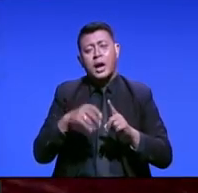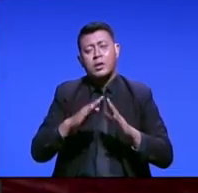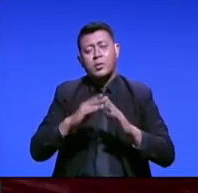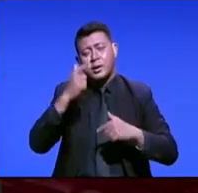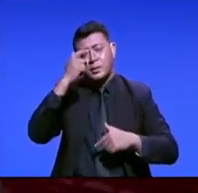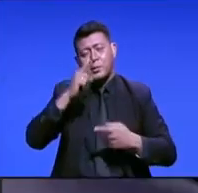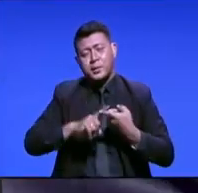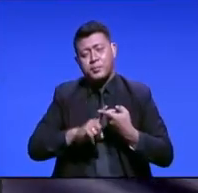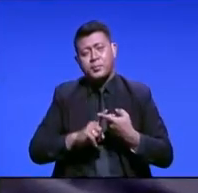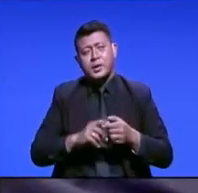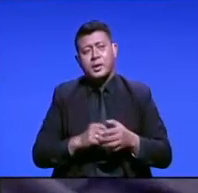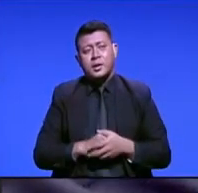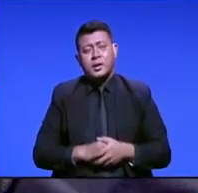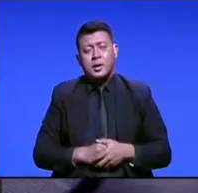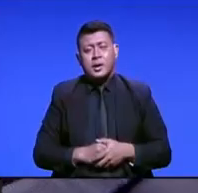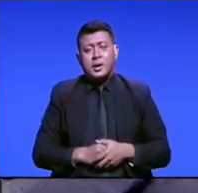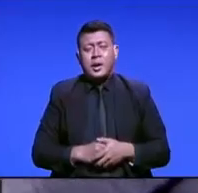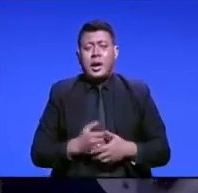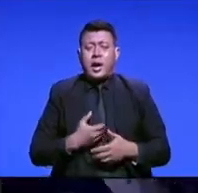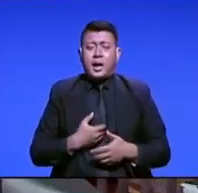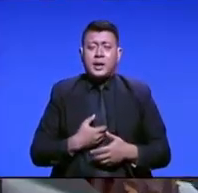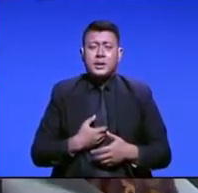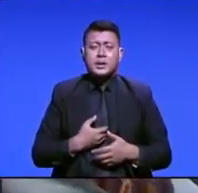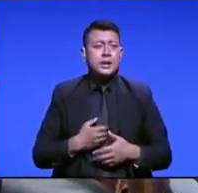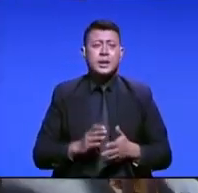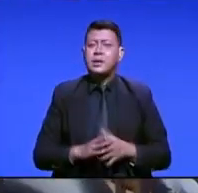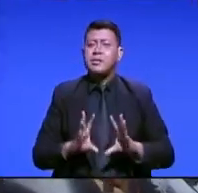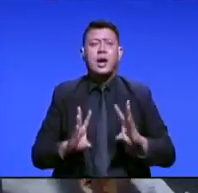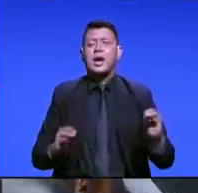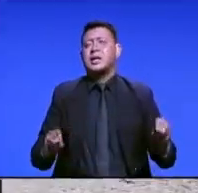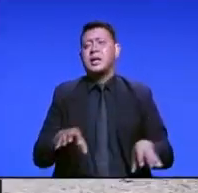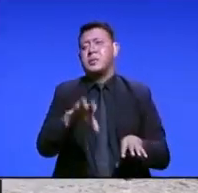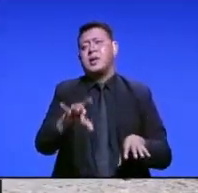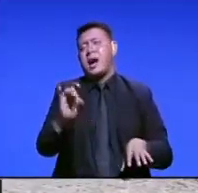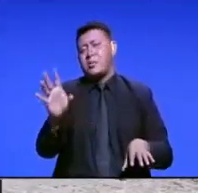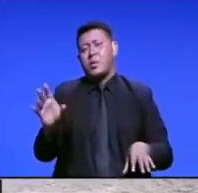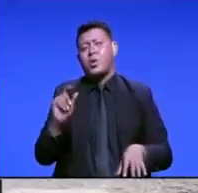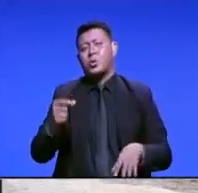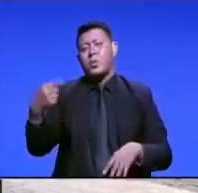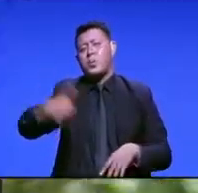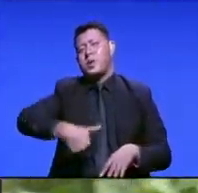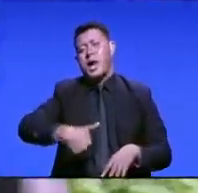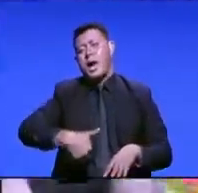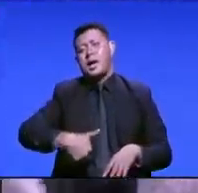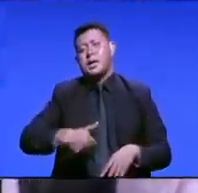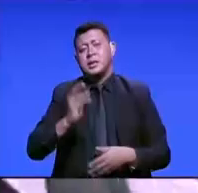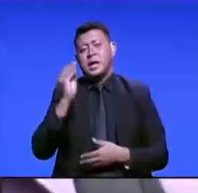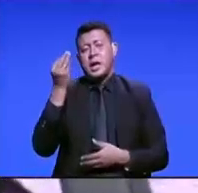Haki kini menurunkan idealismenya dengan berniat bekerja di bidang apapun demi membiayai kehidupannya di ibu